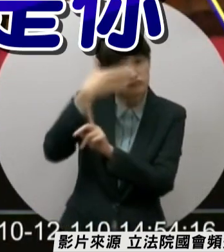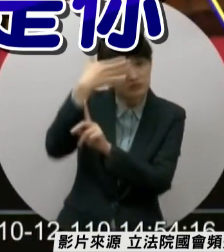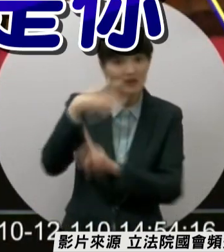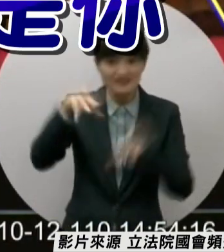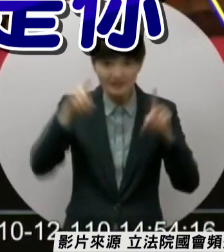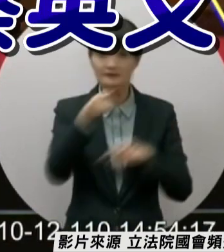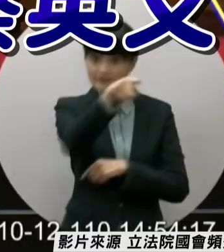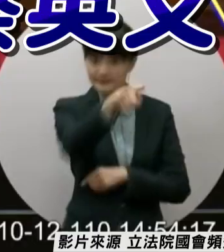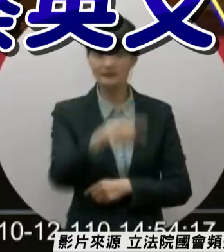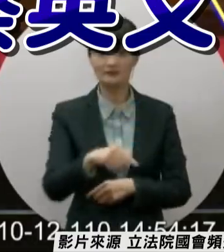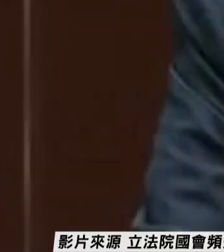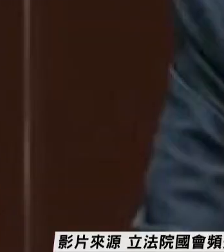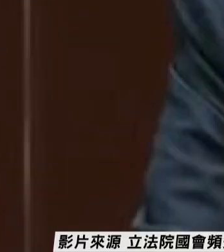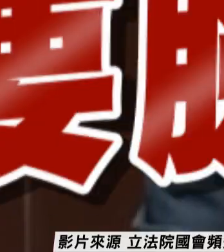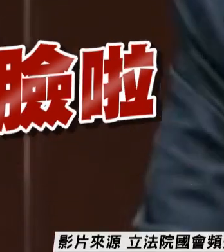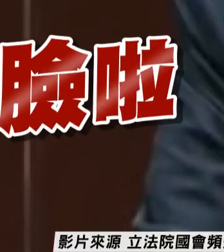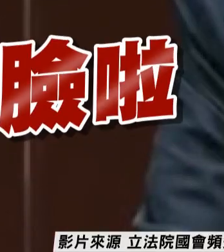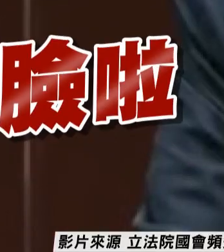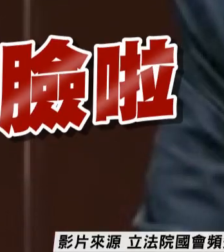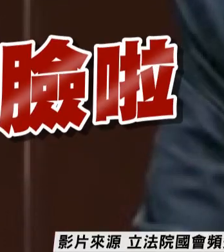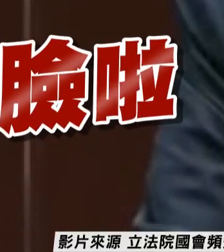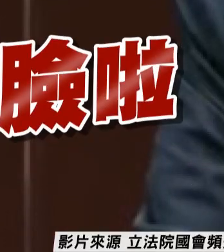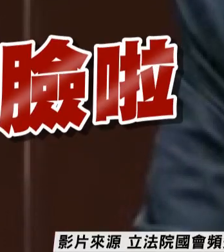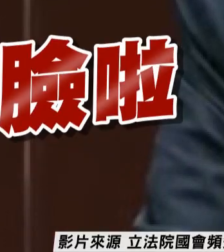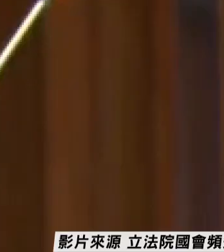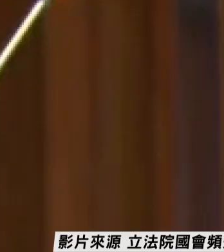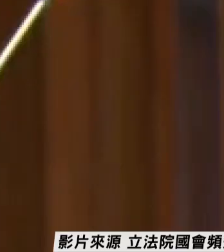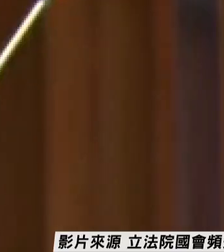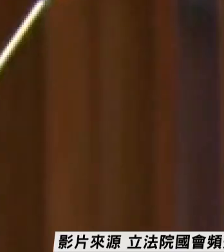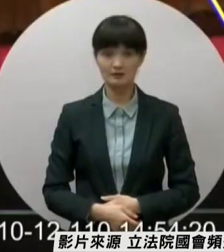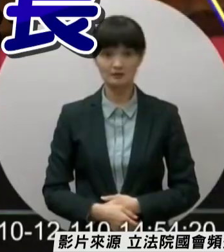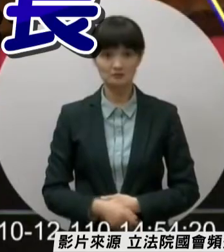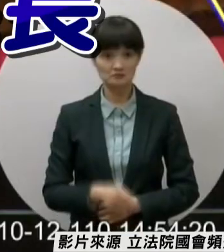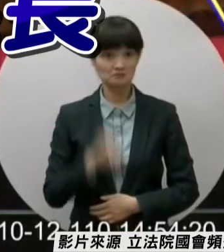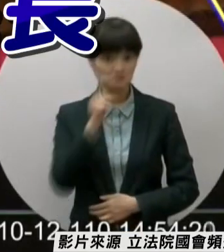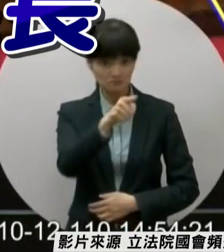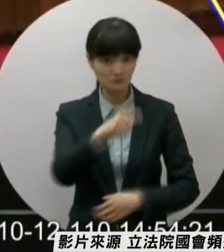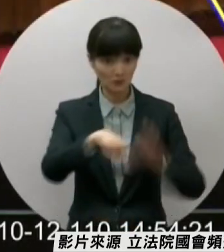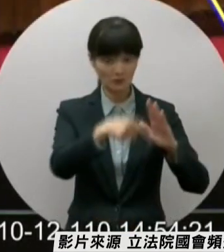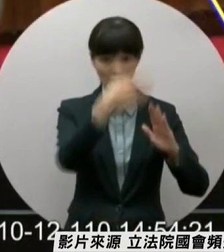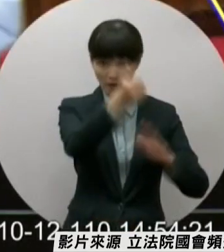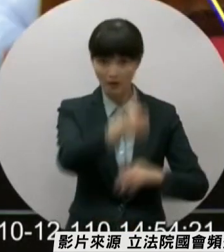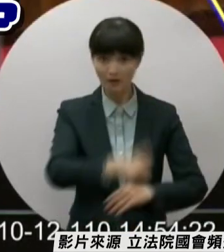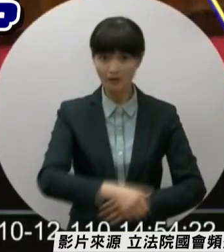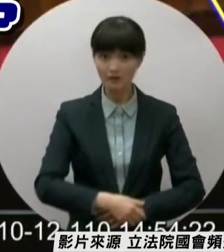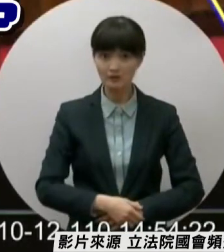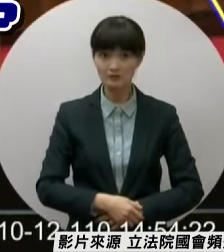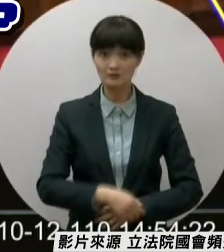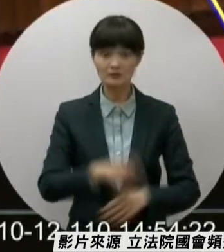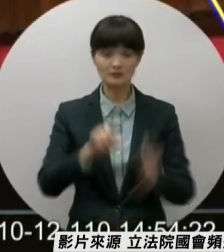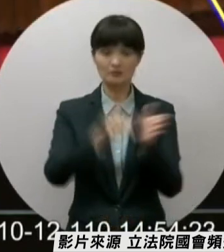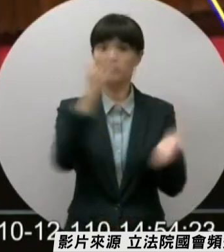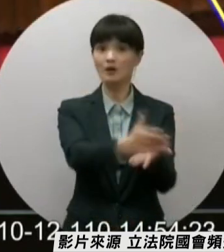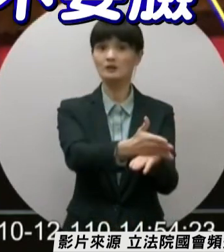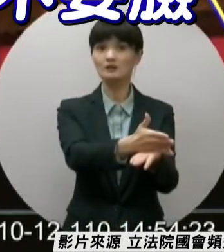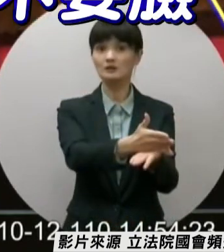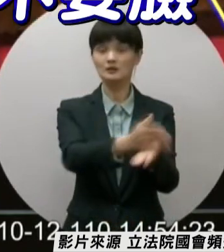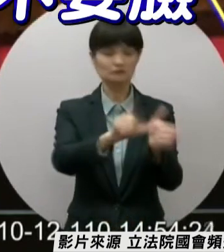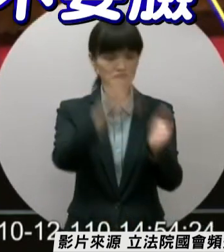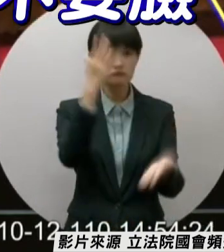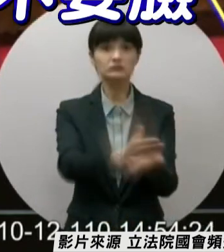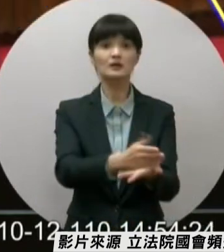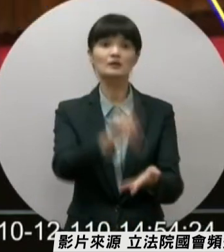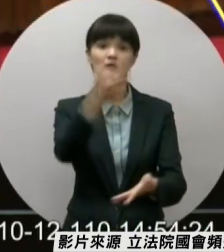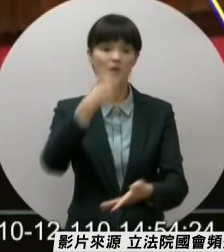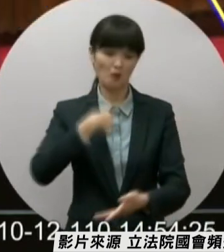投降的第一个是你，第二个是蔡英文啊！ 求你要脸变小了。 你院长暂停，什么叫做